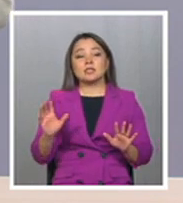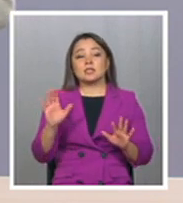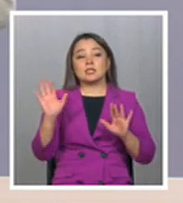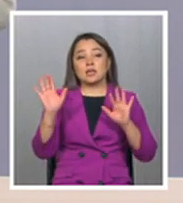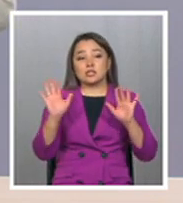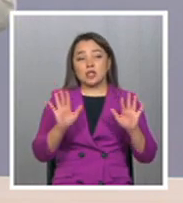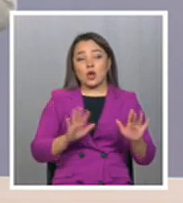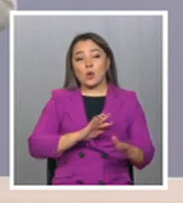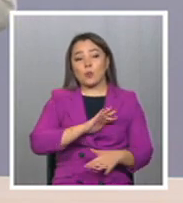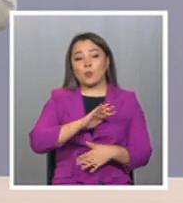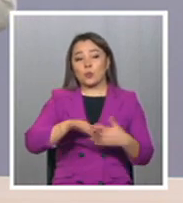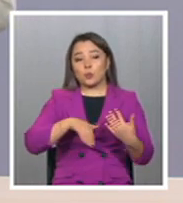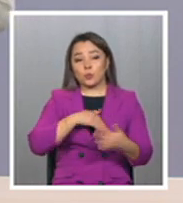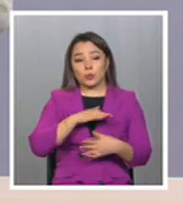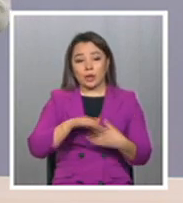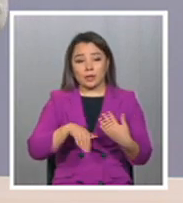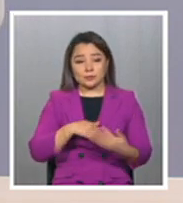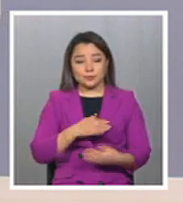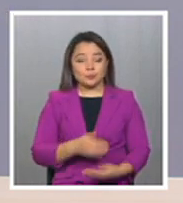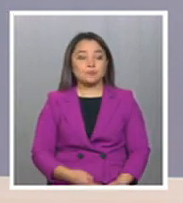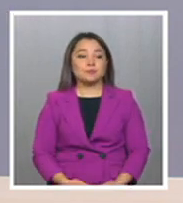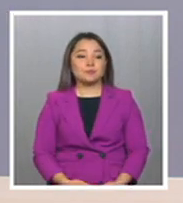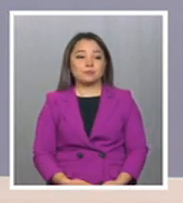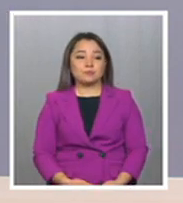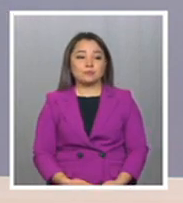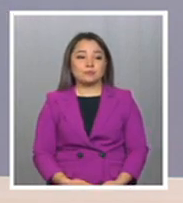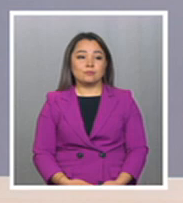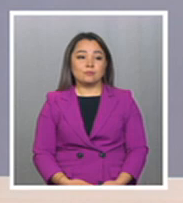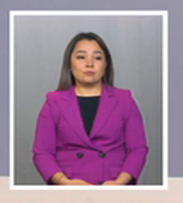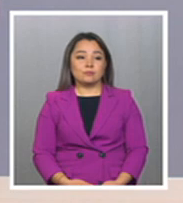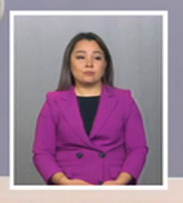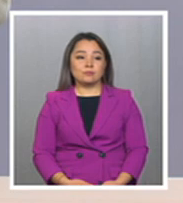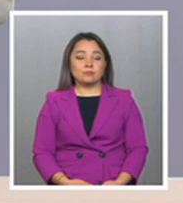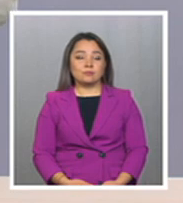буря. Молодцы, ребята!